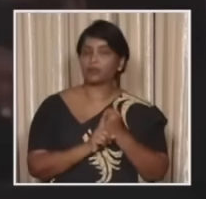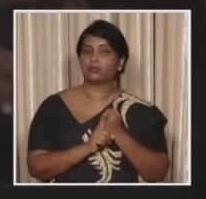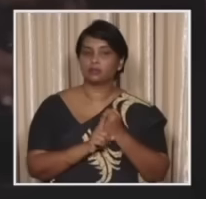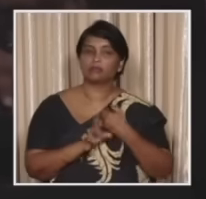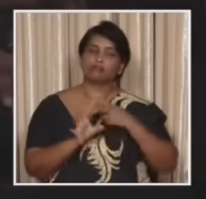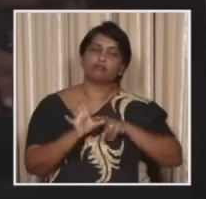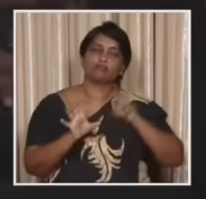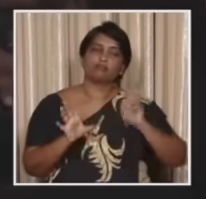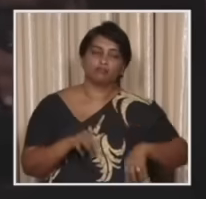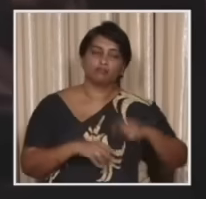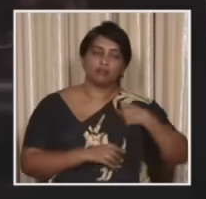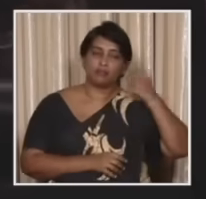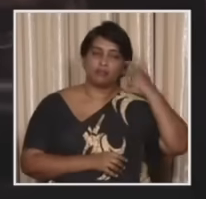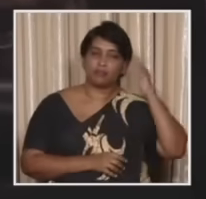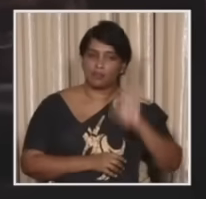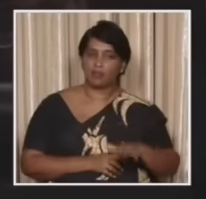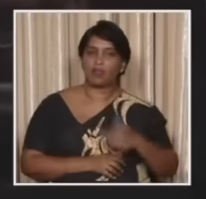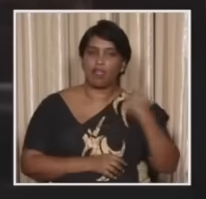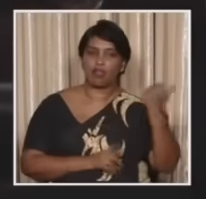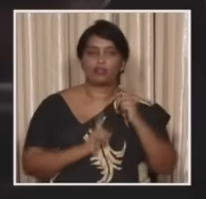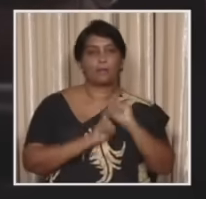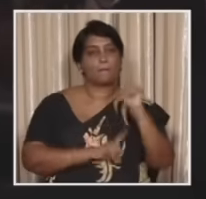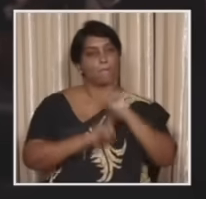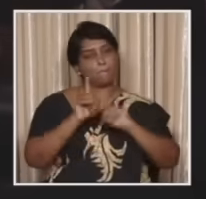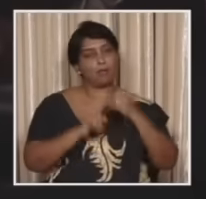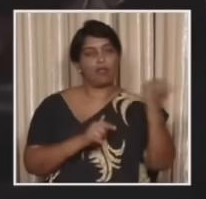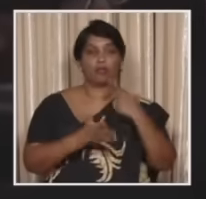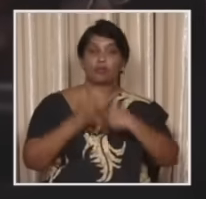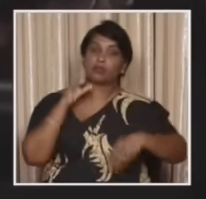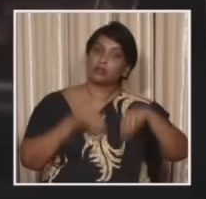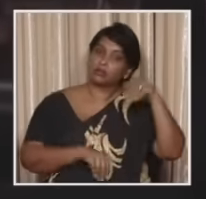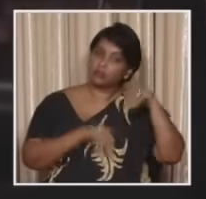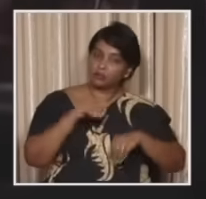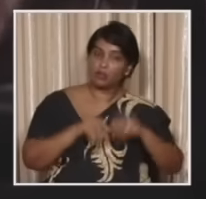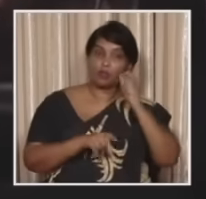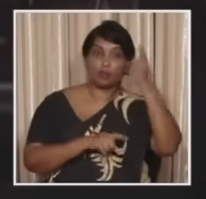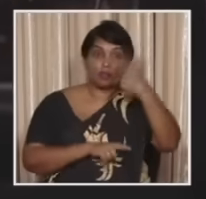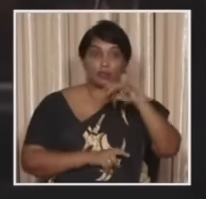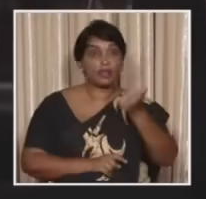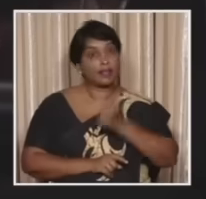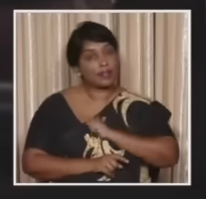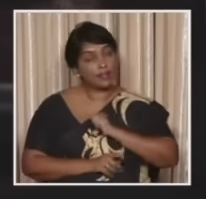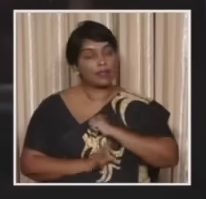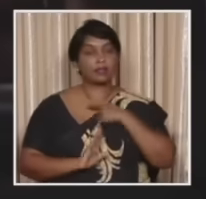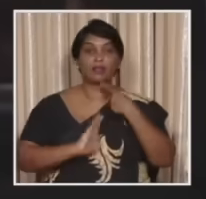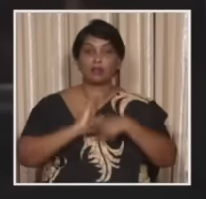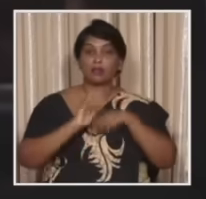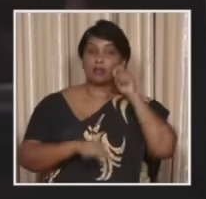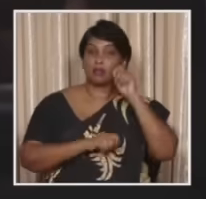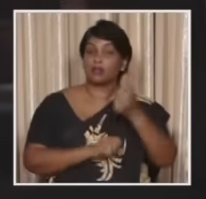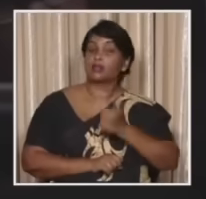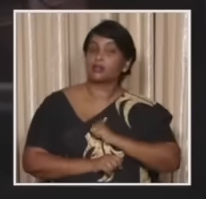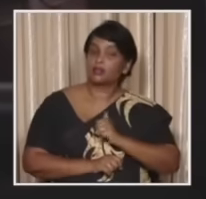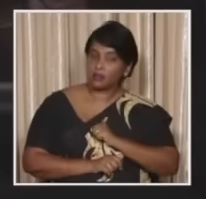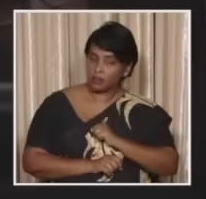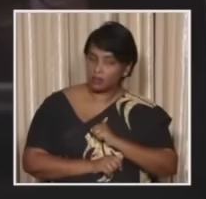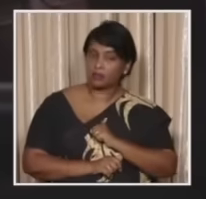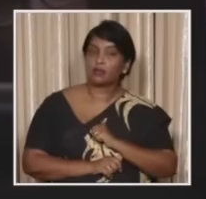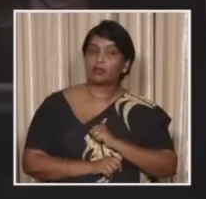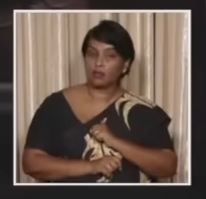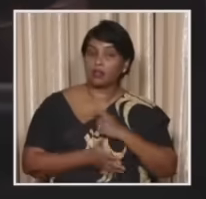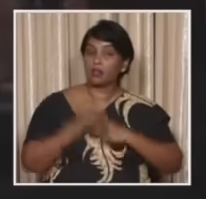සමගැනීම තුළ මම බලාපොරොත්තු වෙනවා ගරු කතානායකතුමනි. අලුත් පාර්ලිමේන්තුවක් තියන්න, මැතිවරණයක් තියන්න, ජනතාව කැමති වෙන, රටේ පුරවැසියා කැමති වෙන